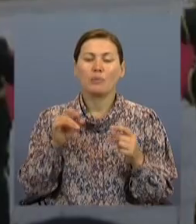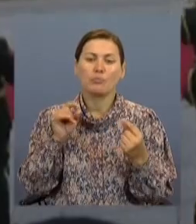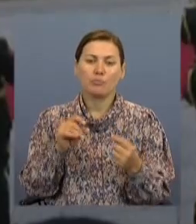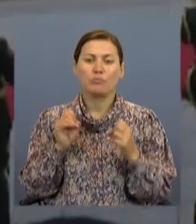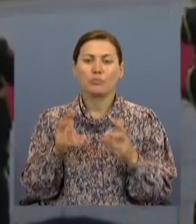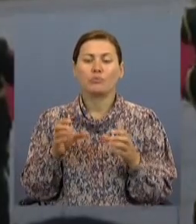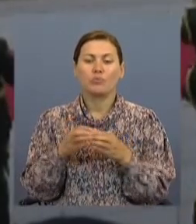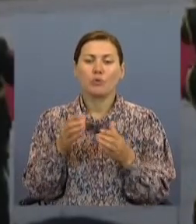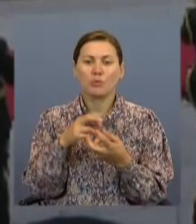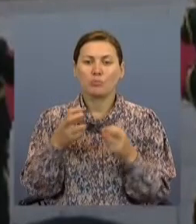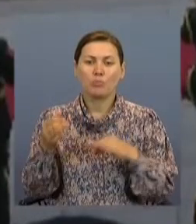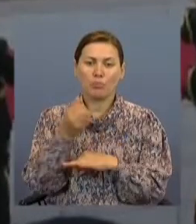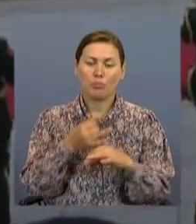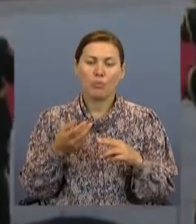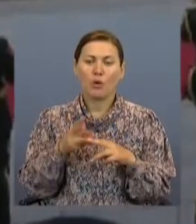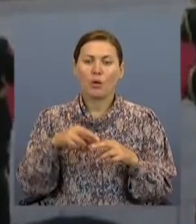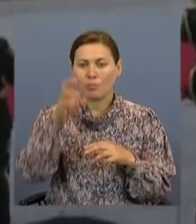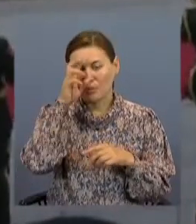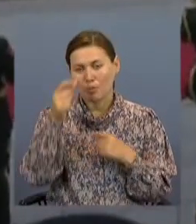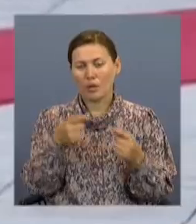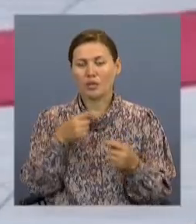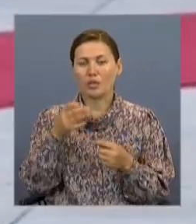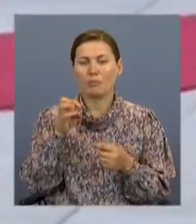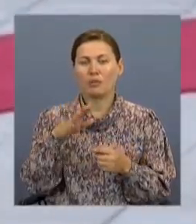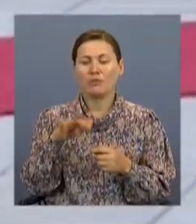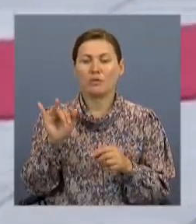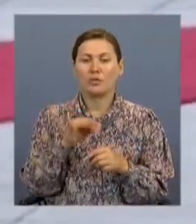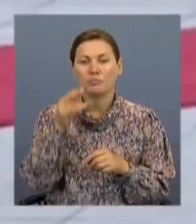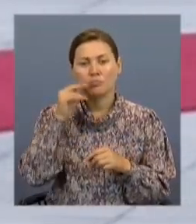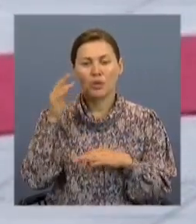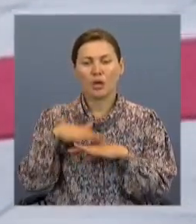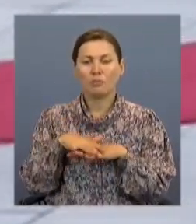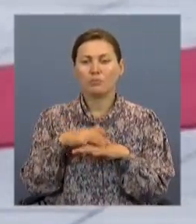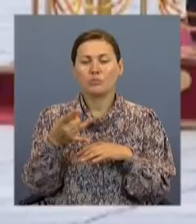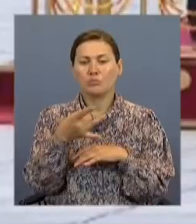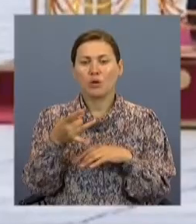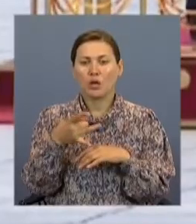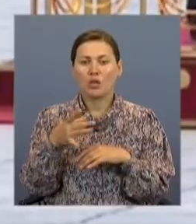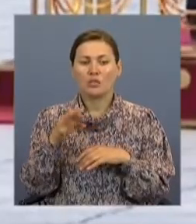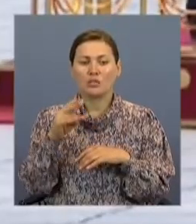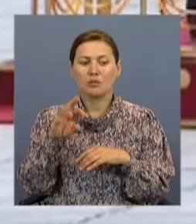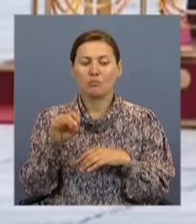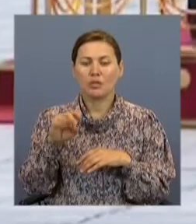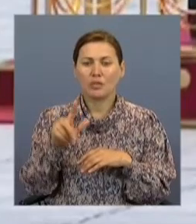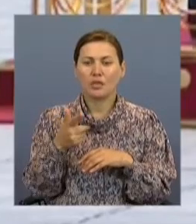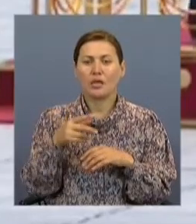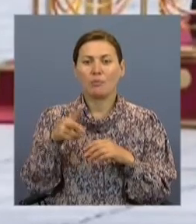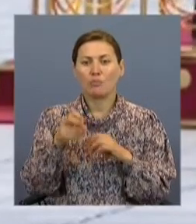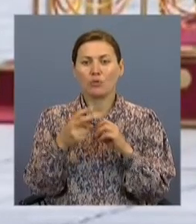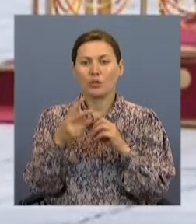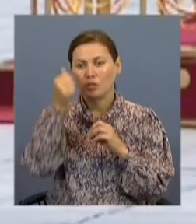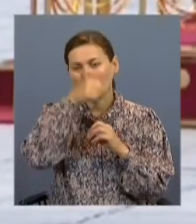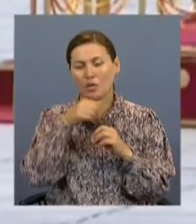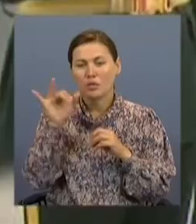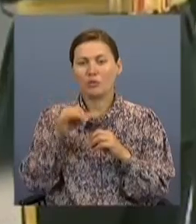күрес секілді мәселелер талқыланбақ. Мемлекет басшысы Нұрсұлтан Назарбаев пен Қытай Халық Республикасының төрағасы Си Цзиньпин 2012